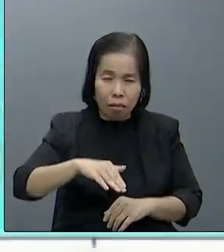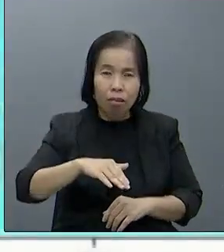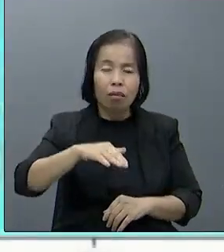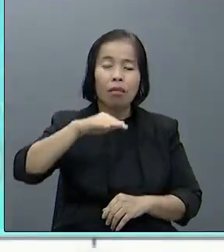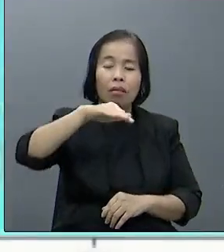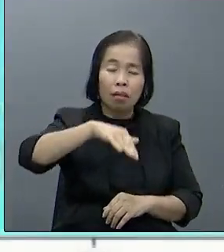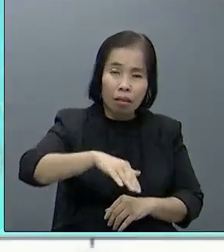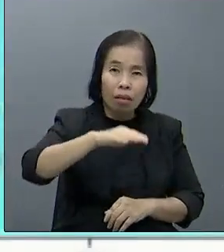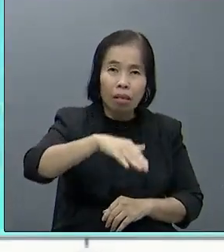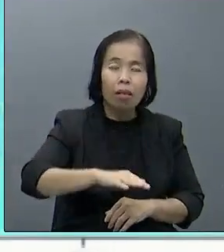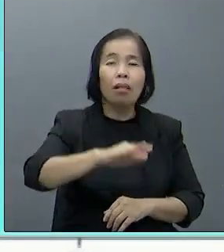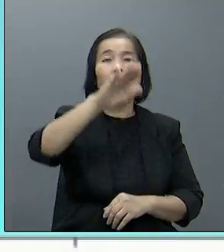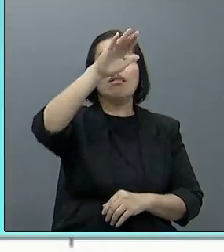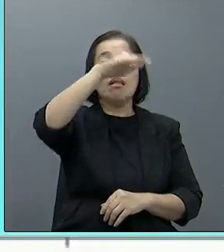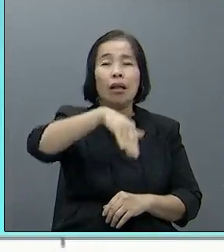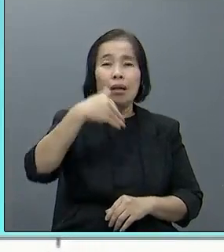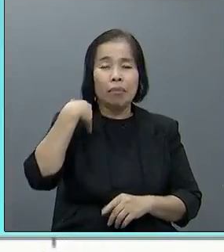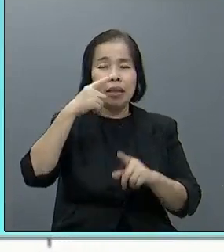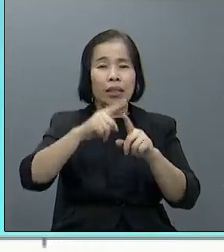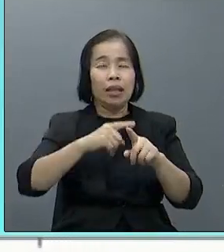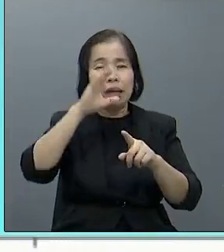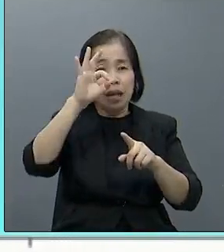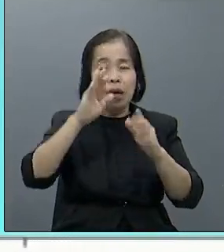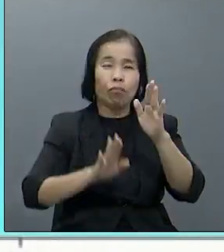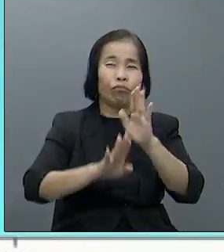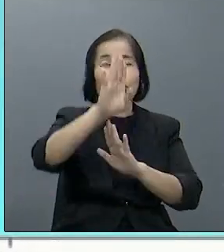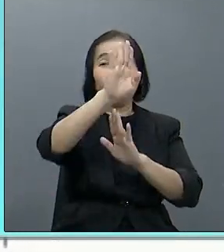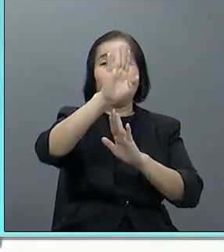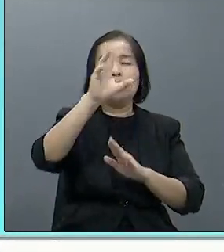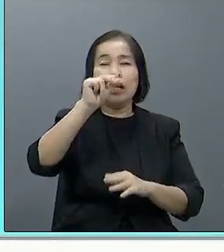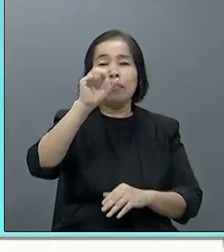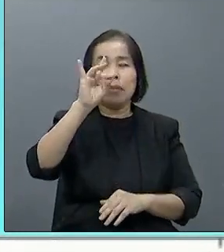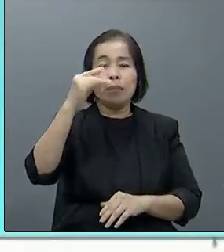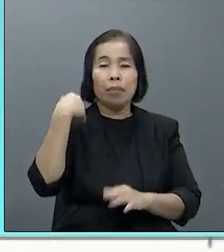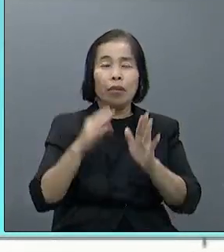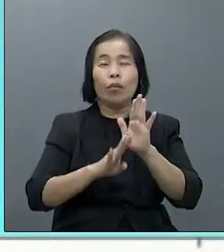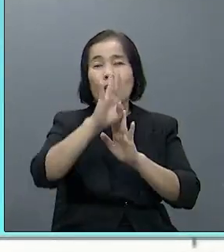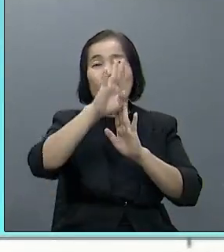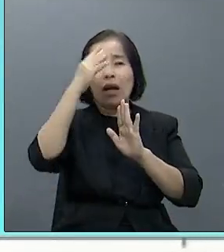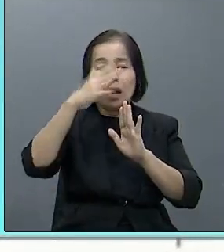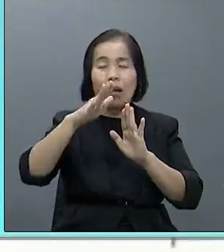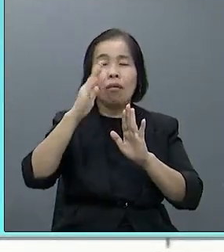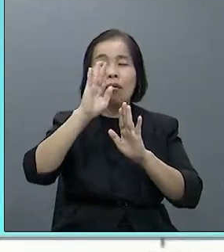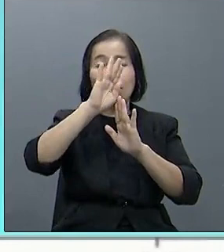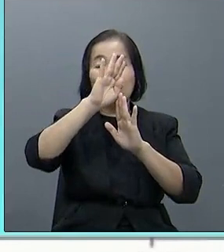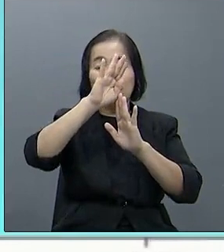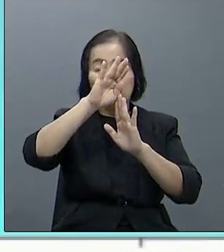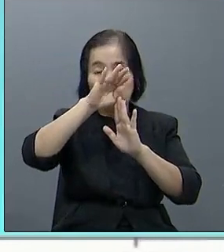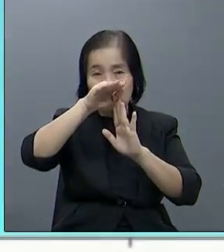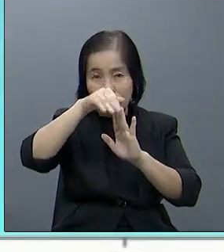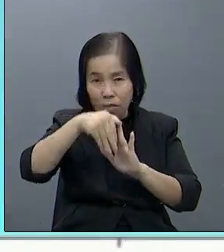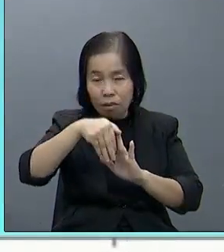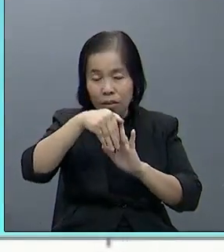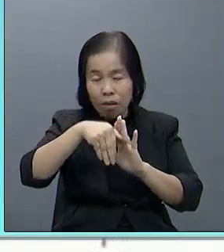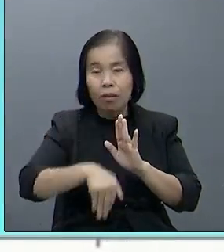27กันยายนทะลุ 38บาทต่อดอลลารสหรัฐเป็นครั้งแรกในรอบ 16ปีก่อนที่จะค่อยๆแข็งขึ้นมาอยู่ที่ระดับ